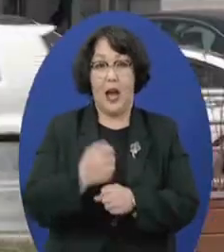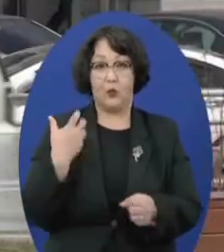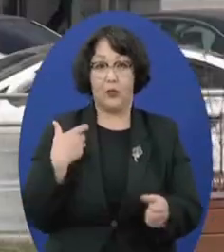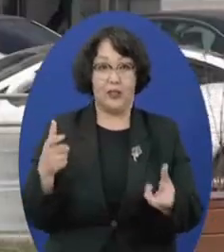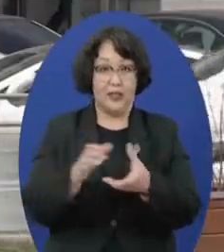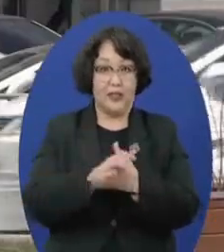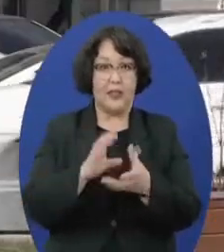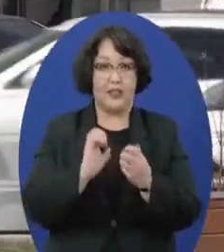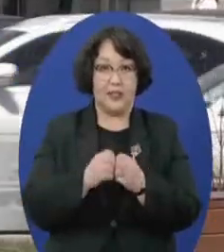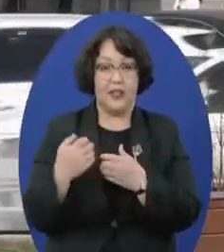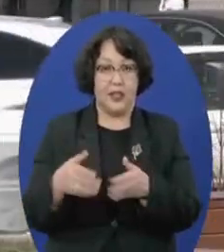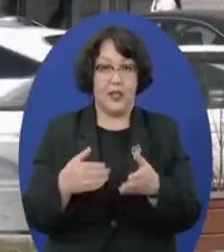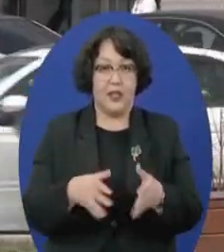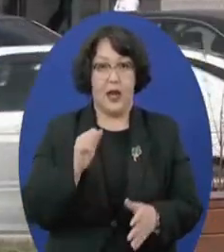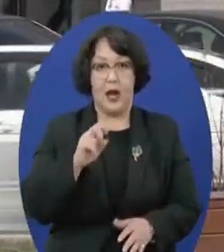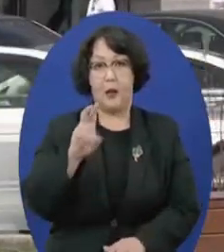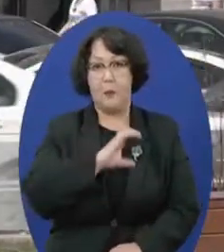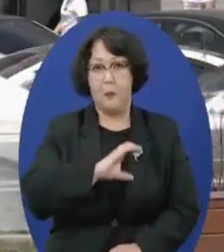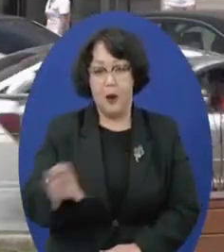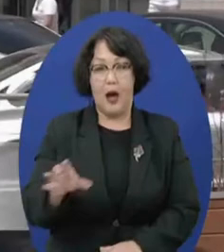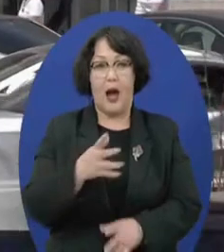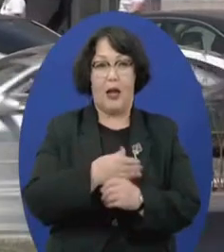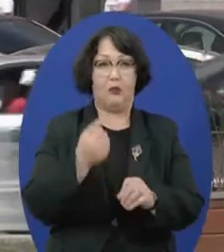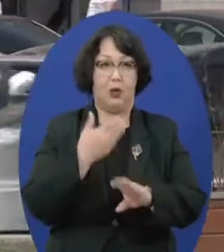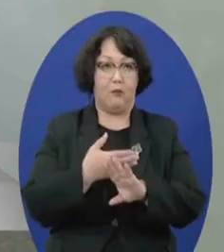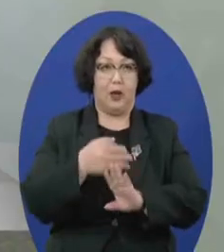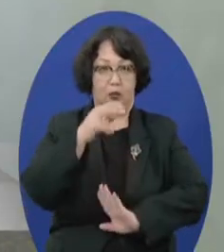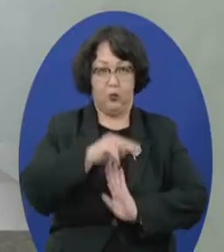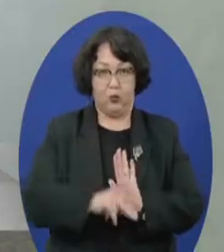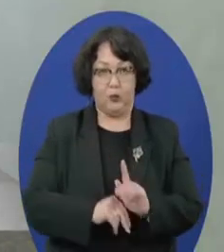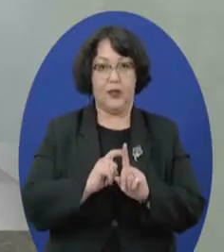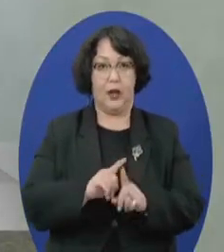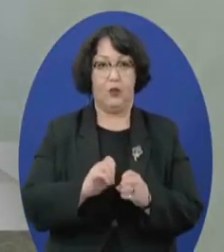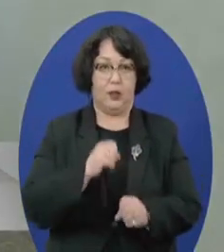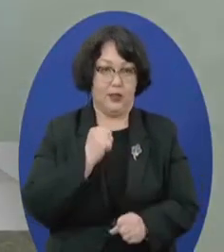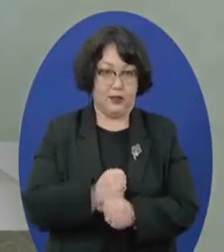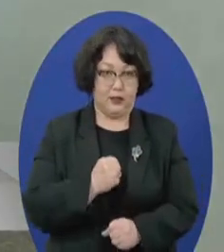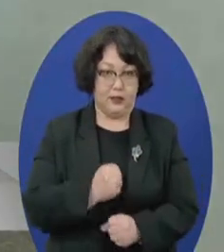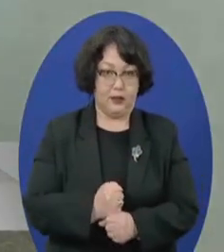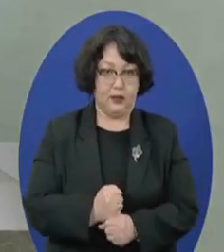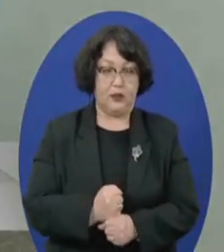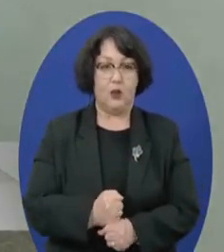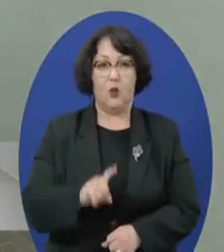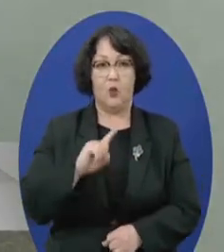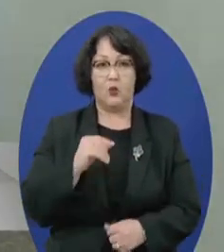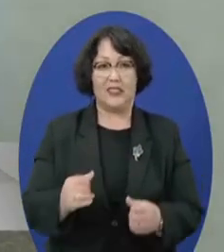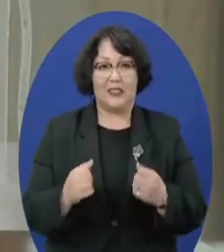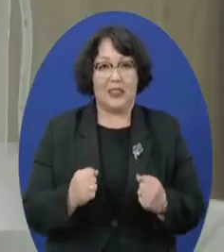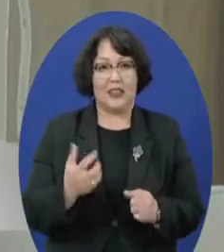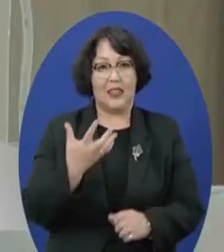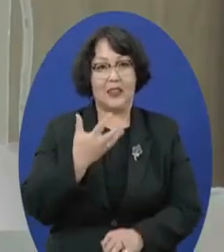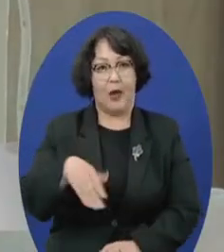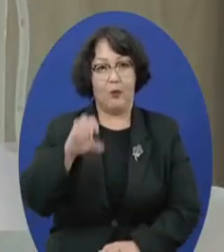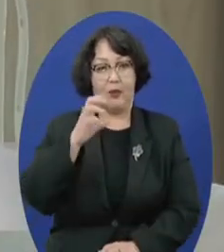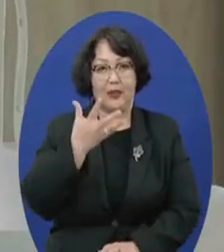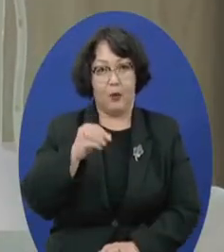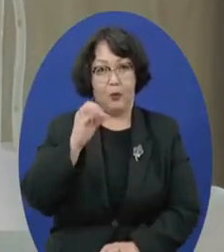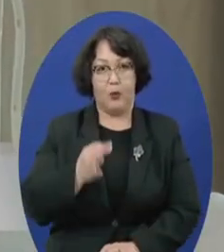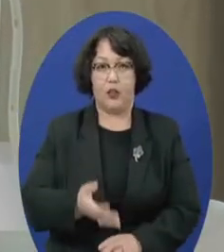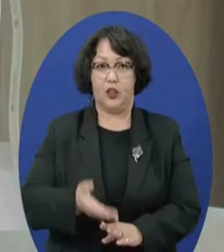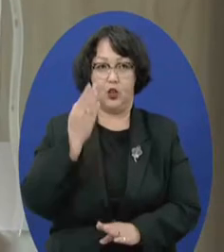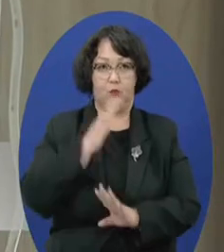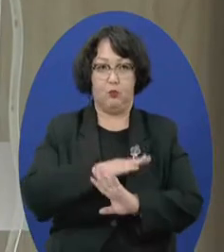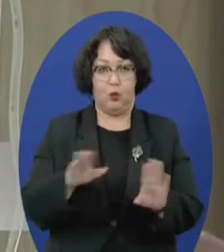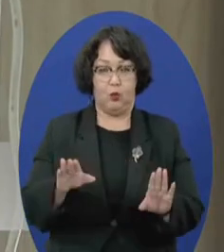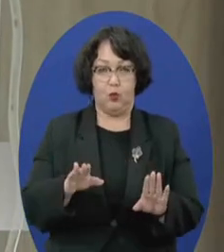Хариуцлагын гэрээ байгуулж үүдэнээс мэж хүн нэгжүүд яг ингэж халдвар хамгаалын дэглэмээр чанд баримтлж ажиллана. Ингэхдээ хүчин чадлынхаа 50% хэтрүүлэхгүй